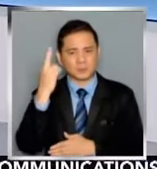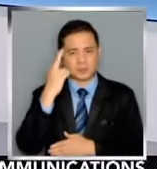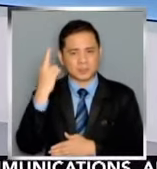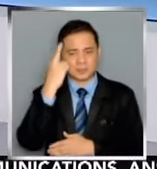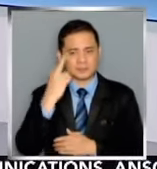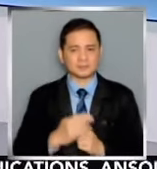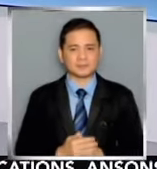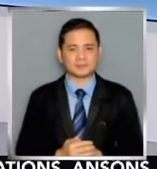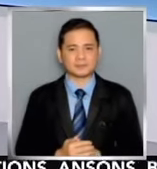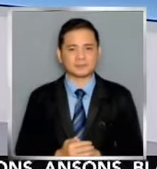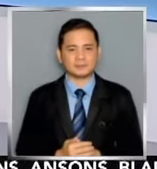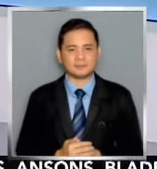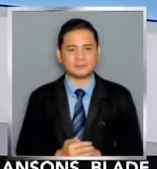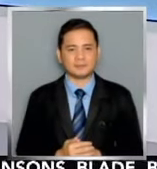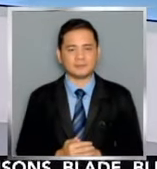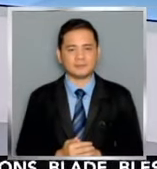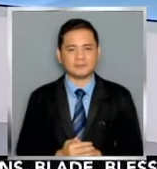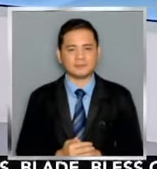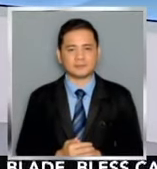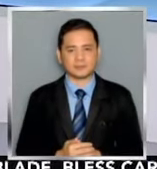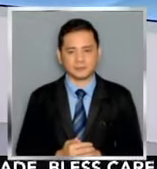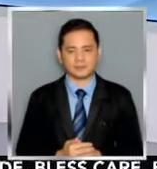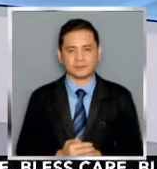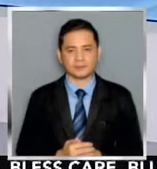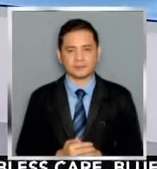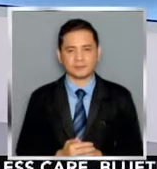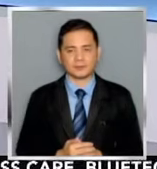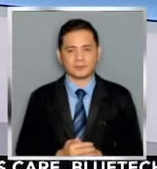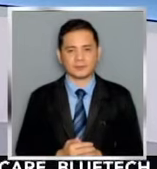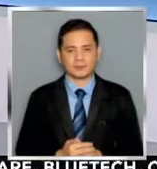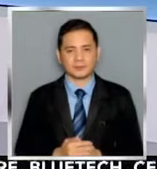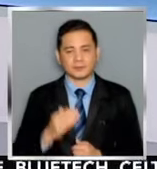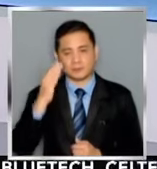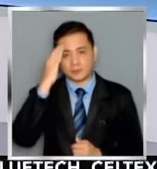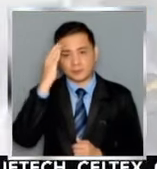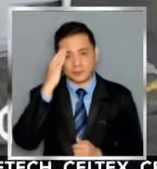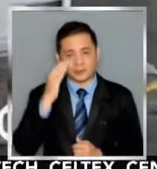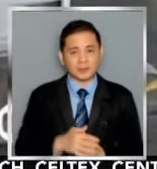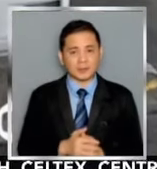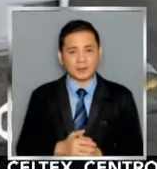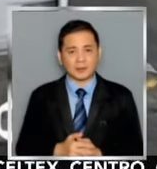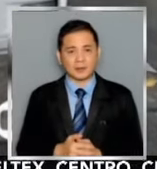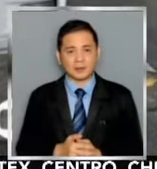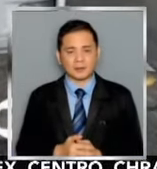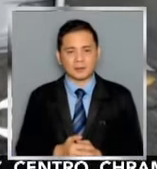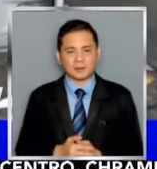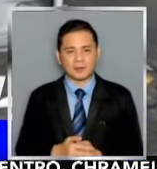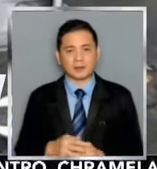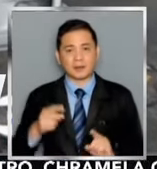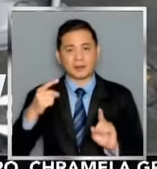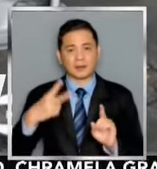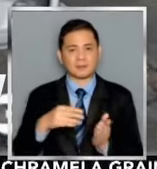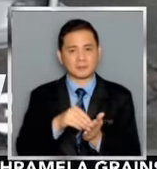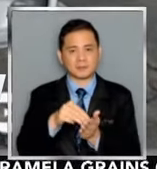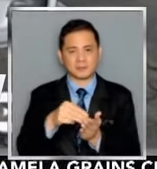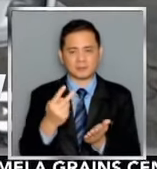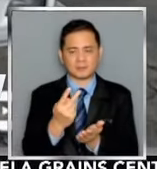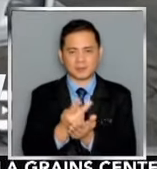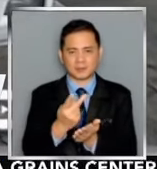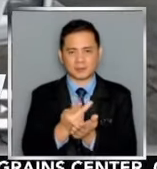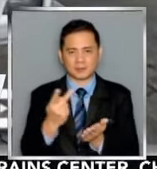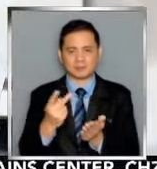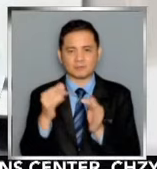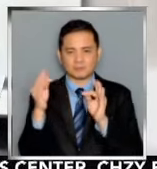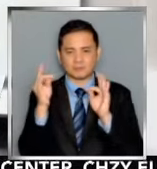Nasabat ang halos kalahating milyong pisong umunoy smuggled na pulang sibuyas sa Surigao City. Ayon po sa Port Management Office ng Lipata